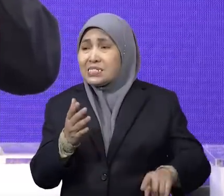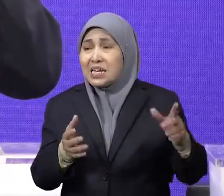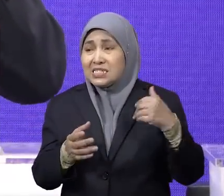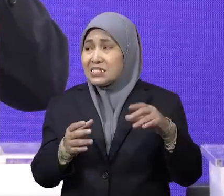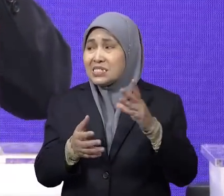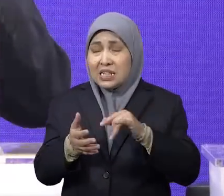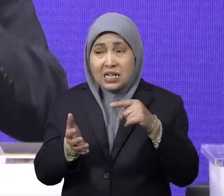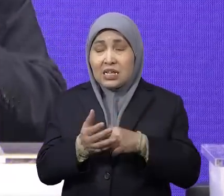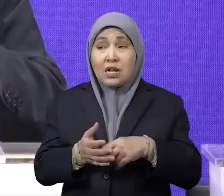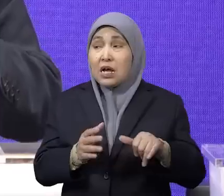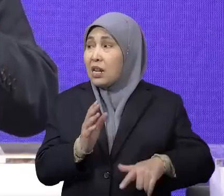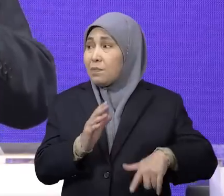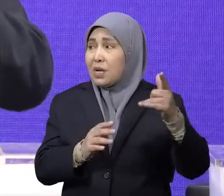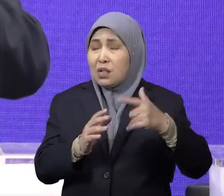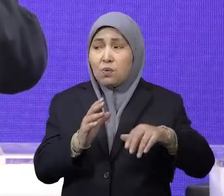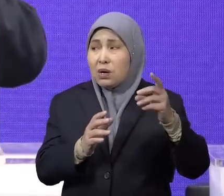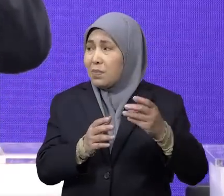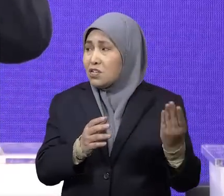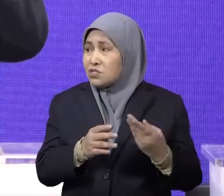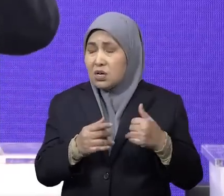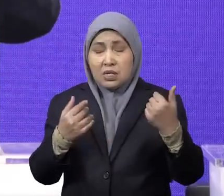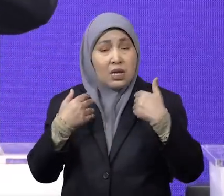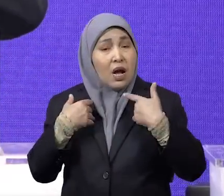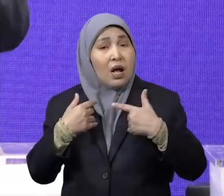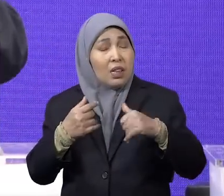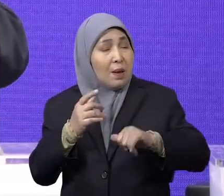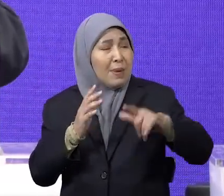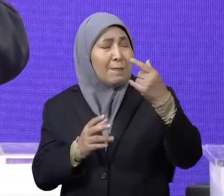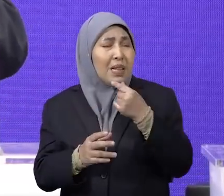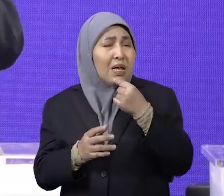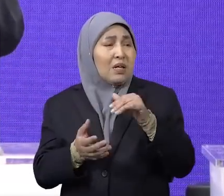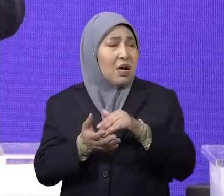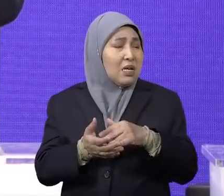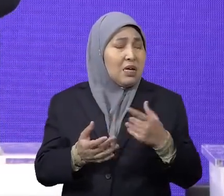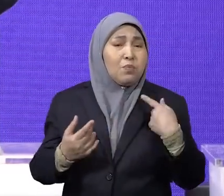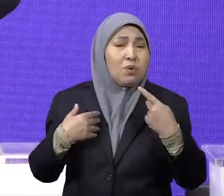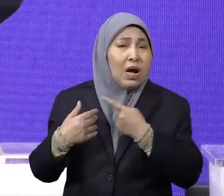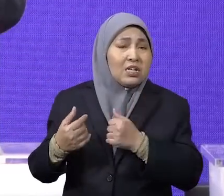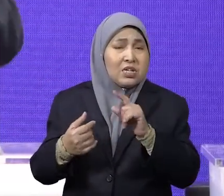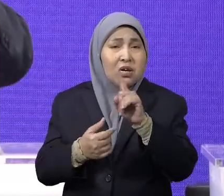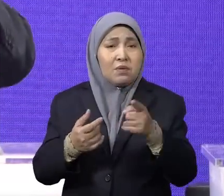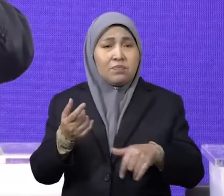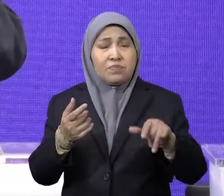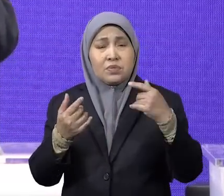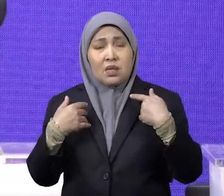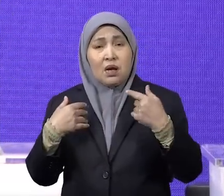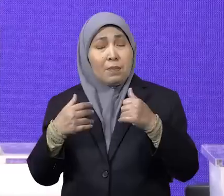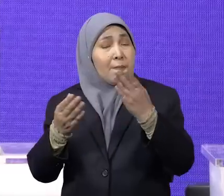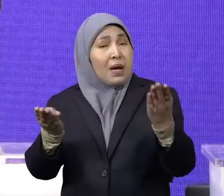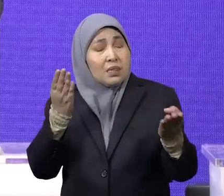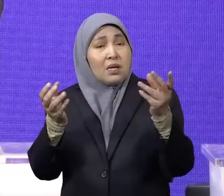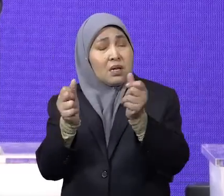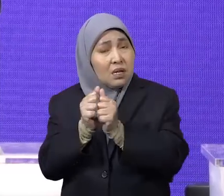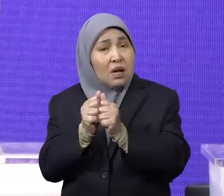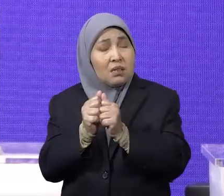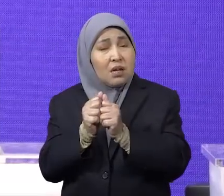ni adalah lebih luar biasa. Kalau Syekh Tantawi kata aghrab, lebih pelik lagi, kerana Allah Ta'ala boleh buat apa sahaja. Berbanding